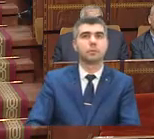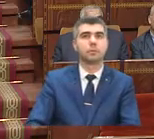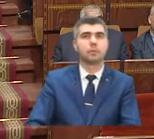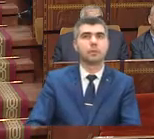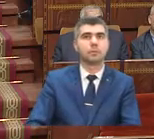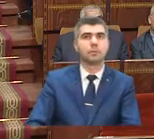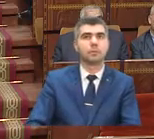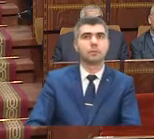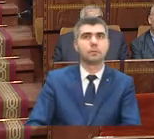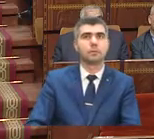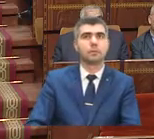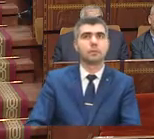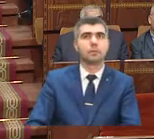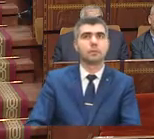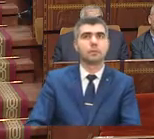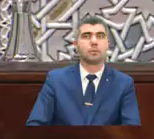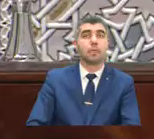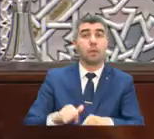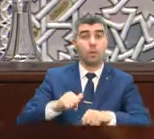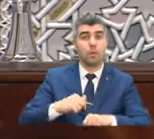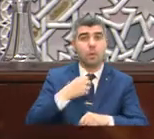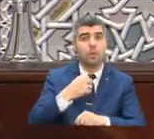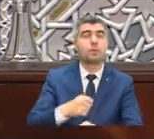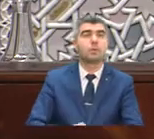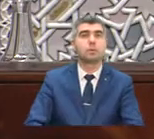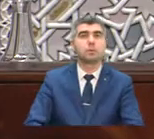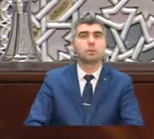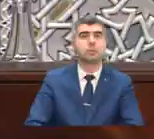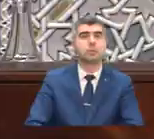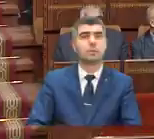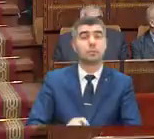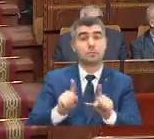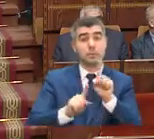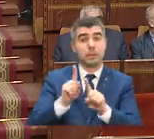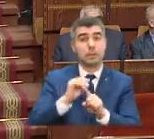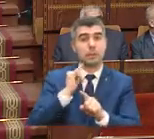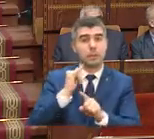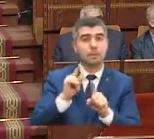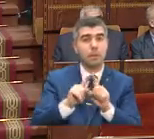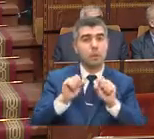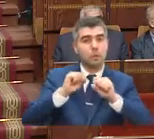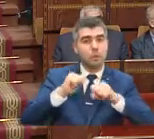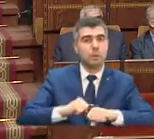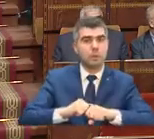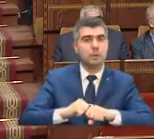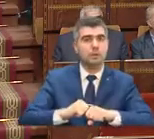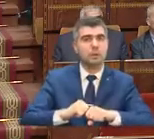انا السيد وزير نتمنى كما عيدناكم سرعه الاستجابه وشكرا.